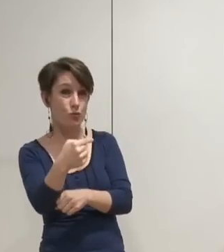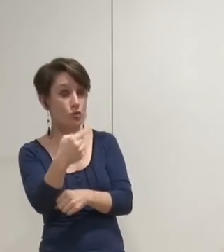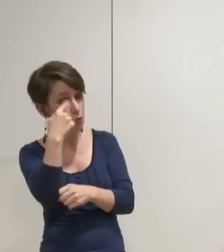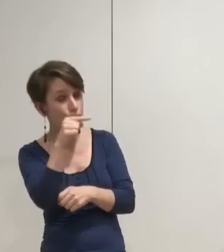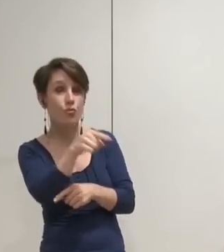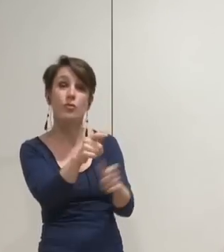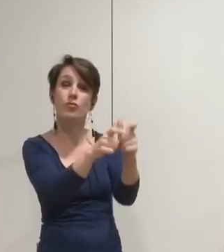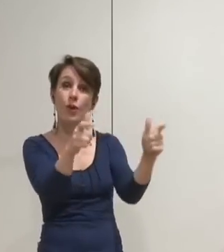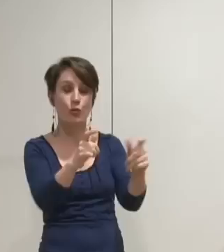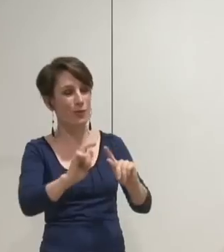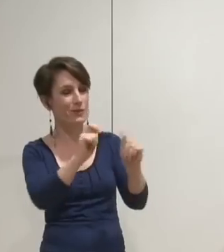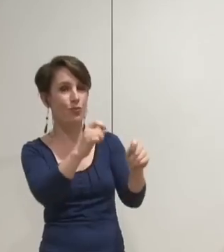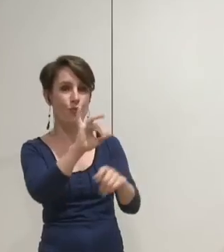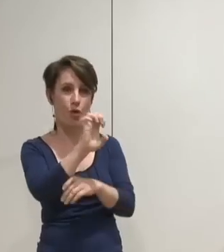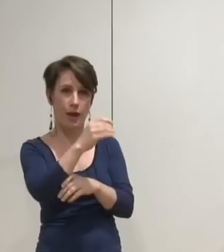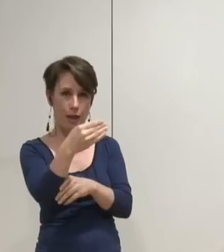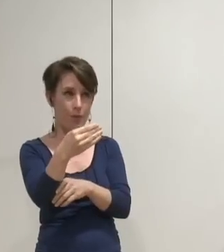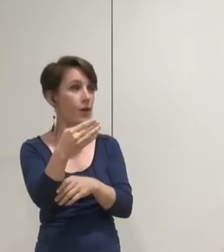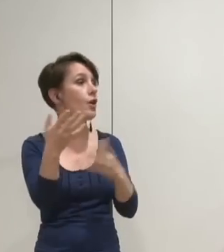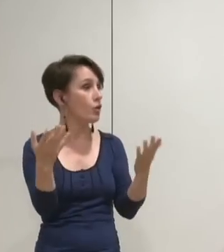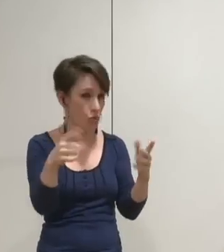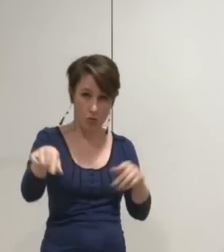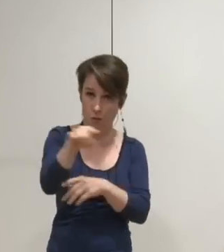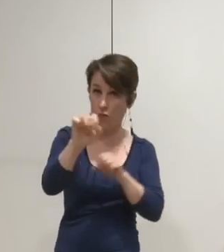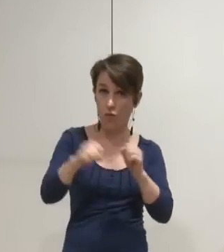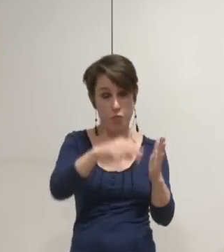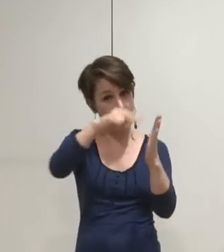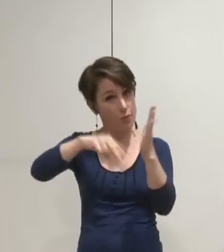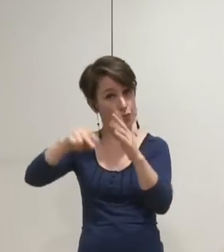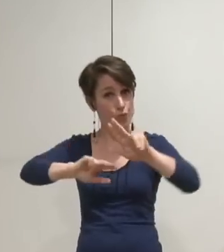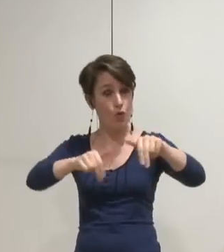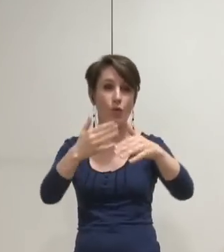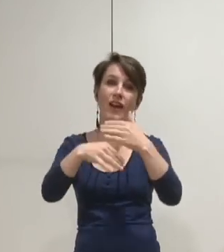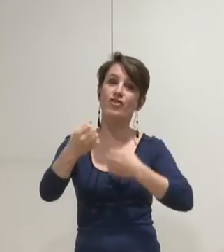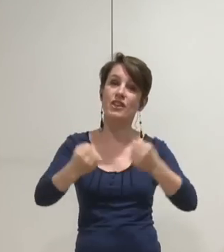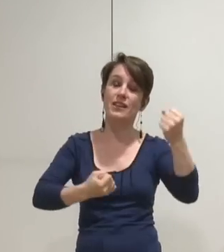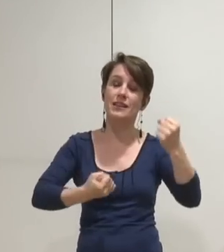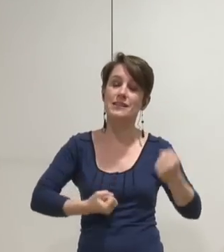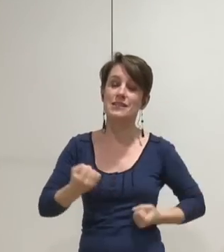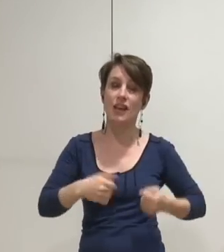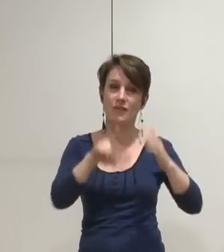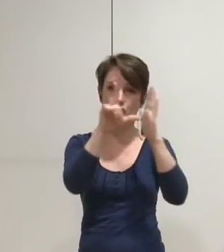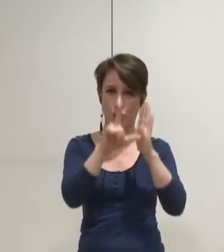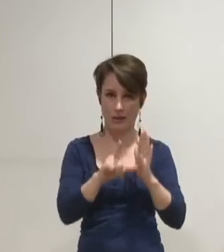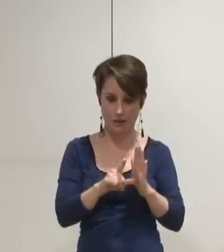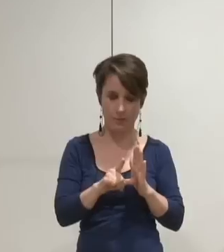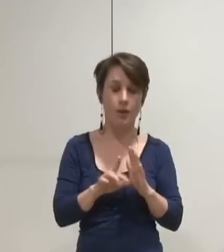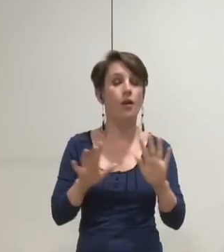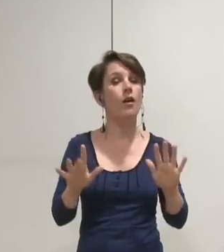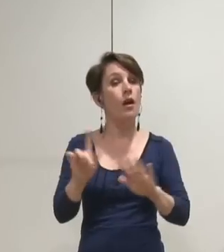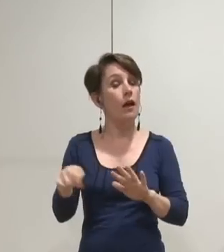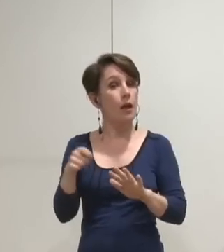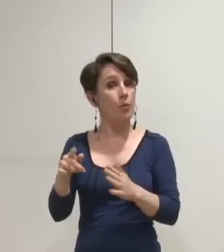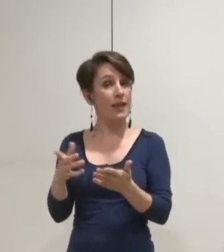pouvaient consulter le contrat au service juridique il est nécessaire de préciser que cette régie n'engendrera pas de